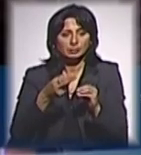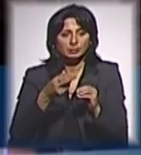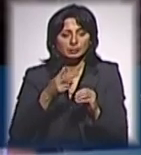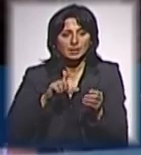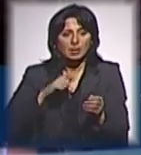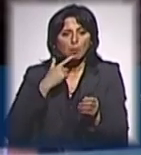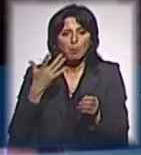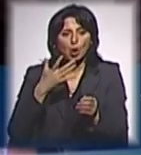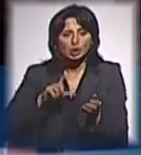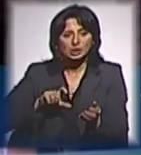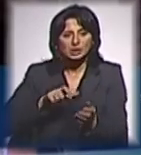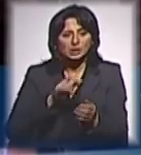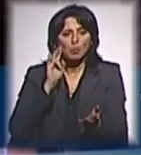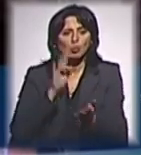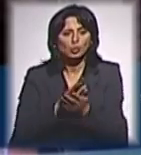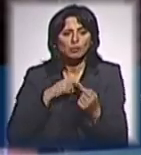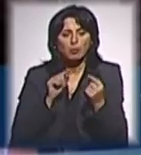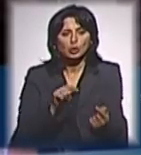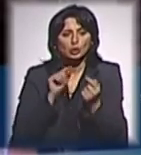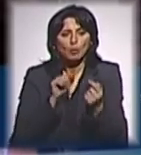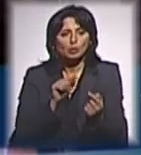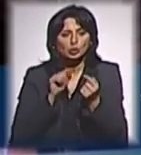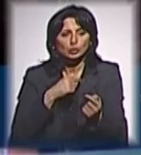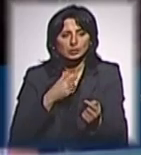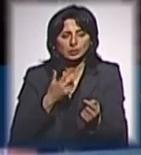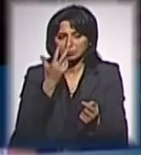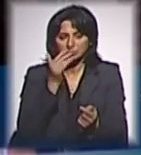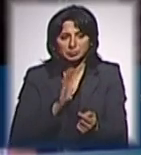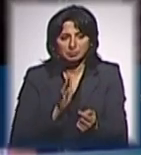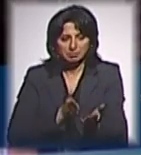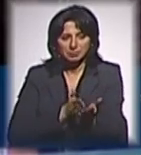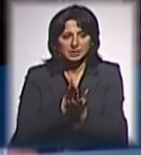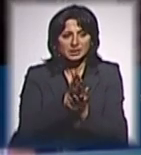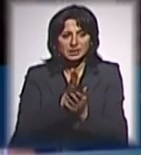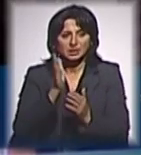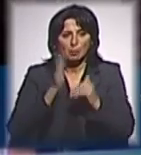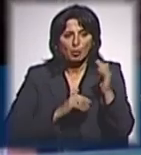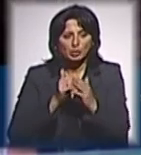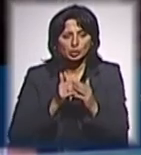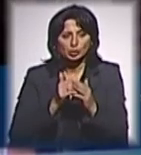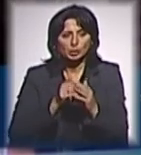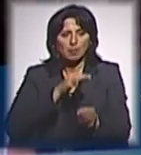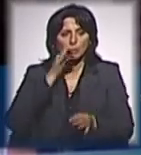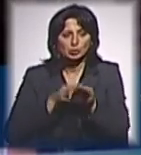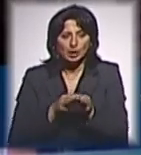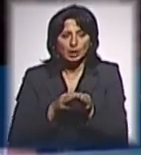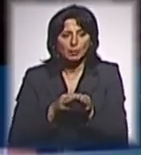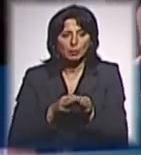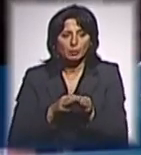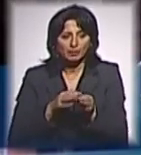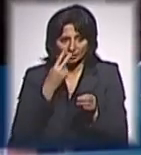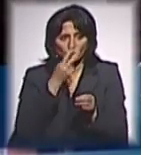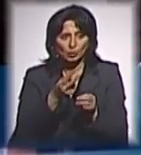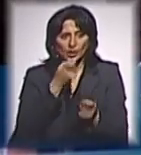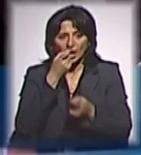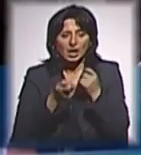გზა, მუდმივი ოპოზიციონერობა, შეურიგებლობა, პრინციპულობა, პროფესიონალიზმი, პასუხისმგებლობა. გადაავლეთ